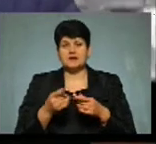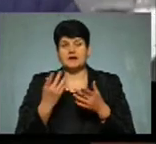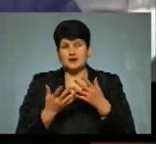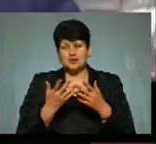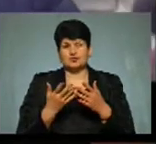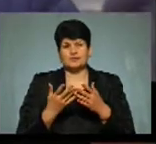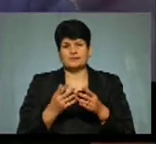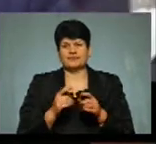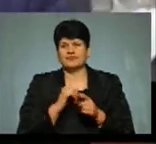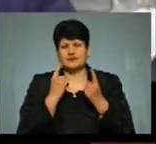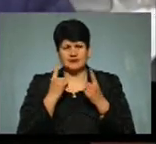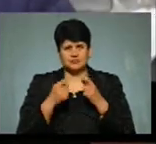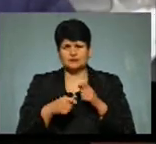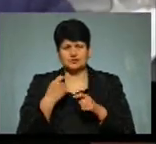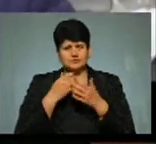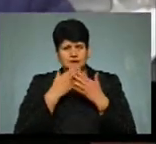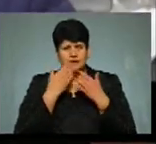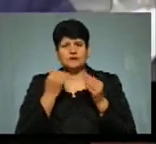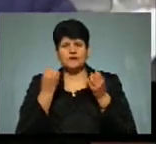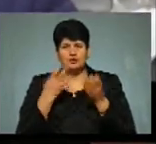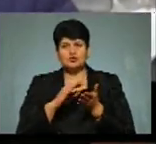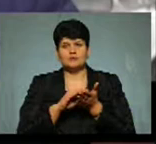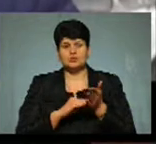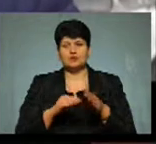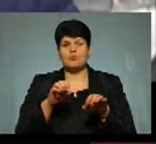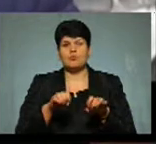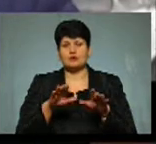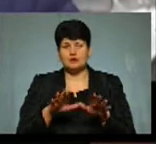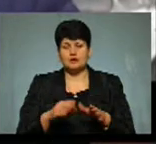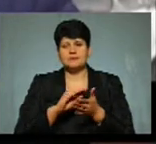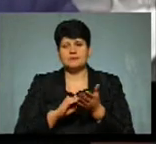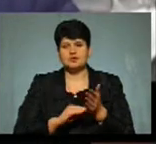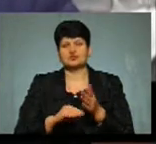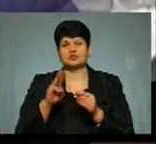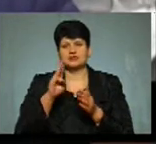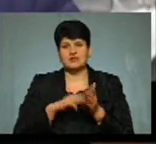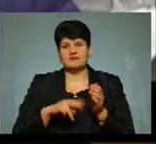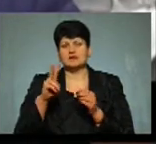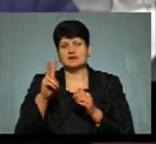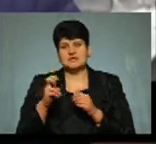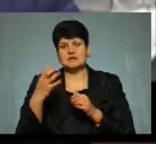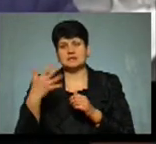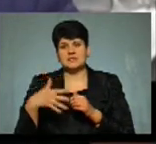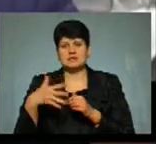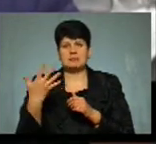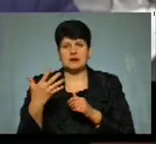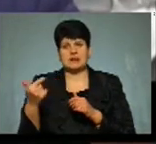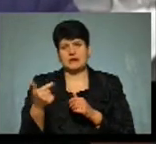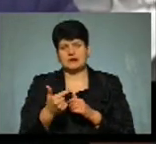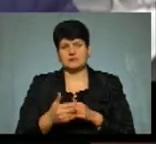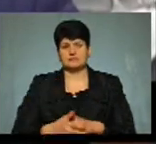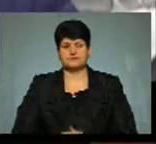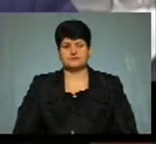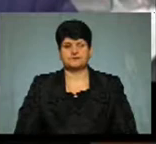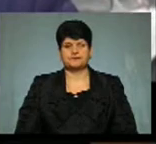інших транспортних засобів, тоді просто складається протокол і виписується штраф у розмірі 255 гривень. Це штраф в